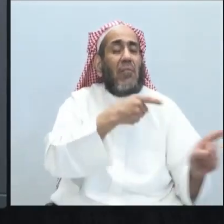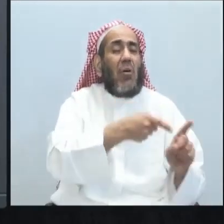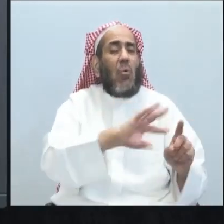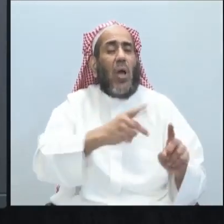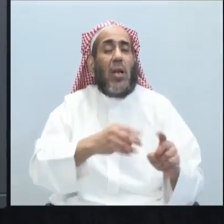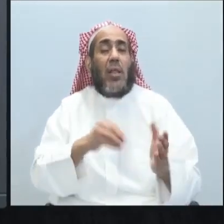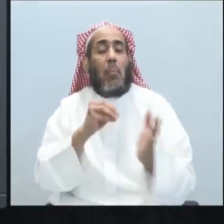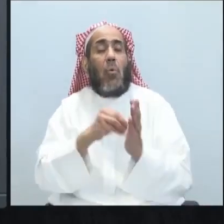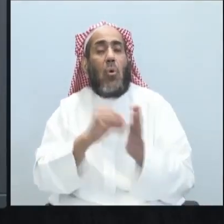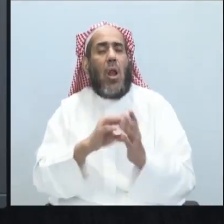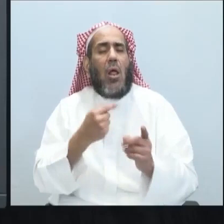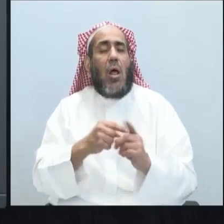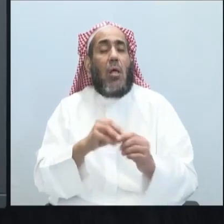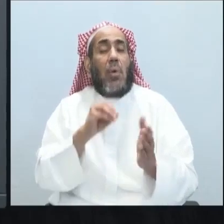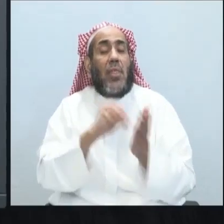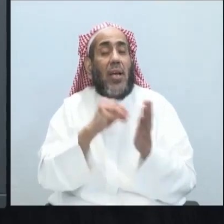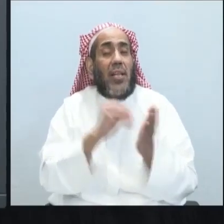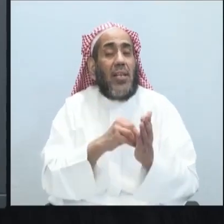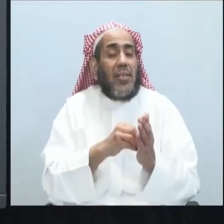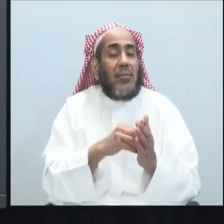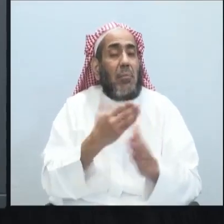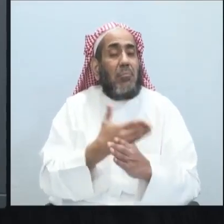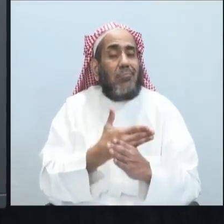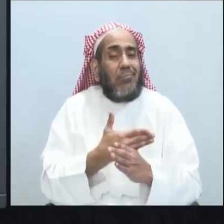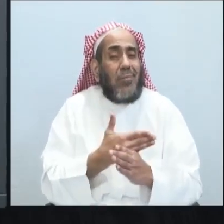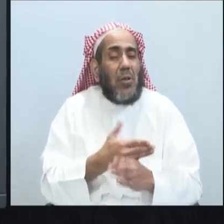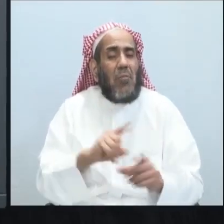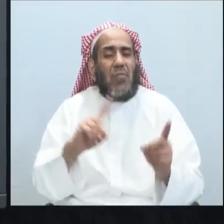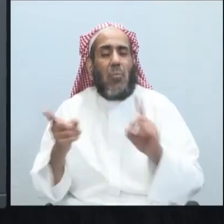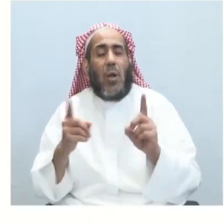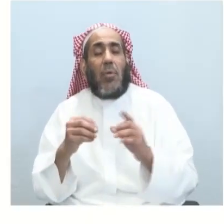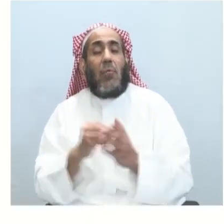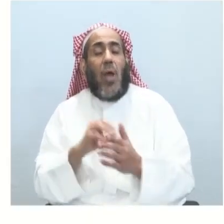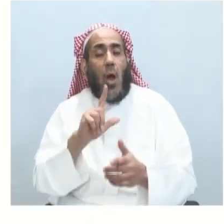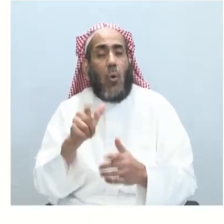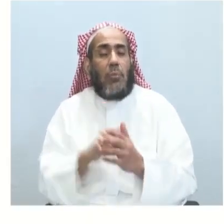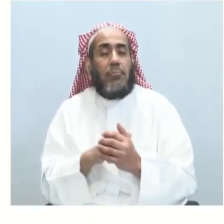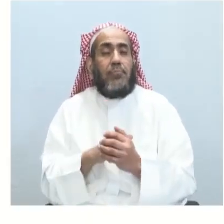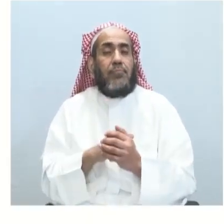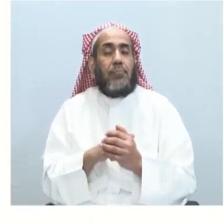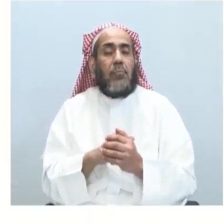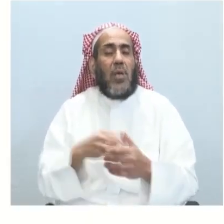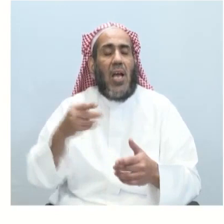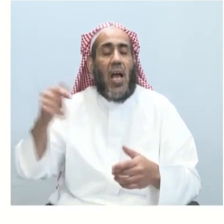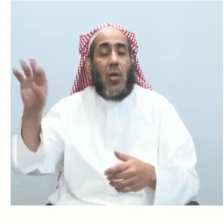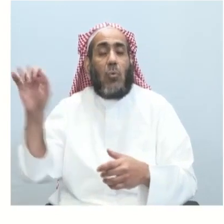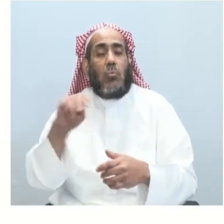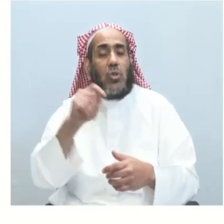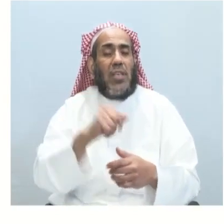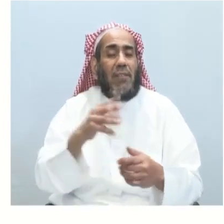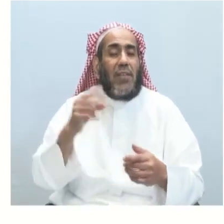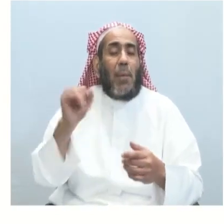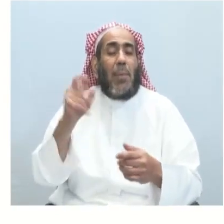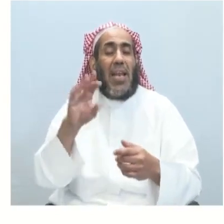وكان هذا الموضوع لايعنيه وانما ذكر ذلك يعني في مقارنه هذا الموضوع فيقول غير مجد في